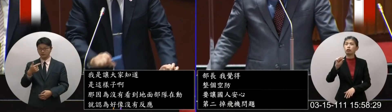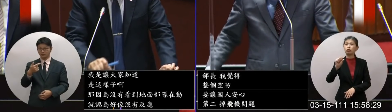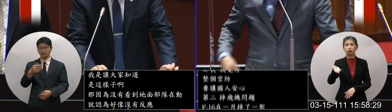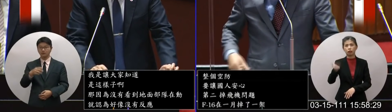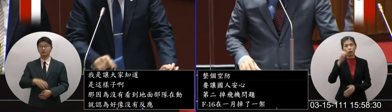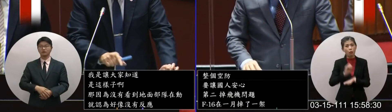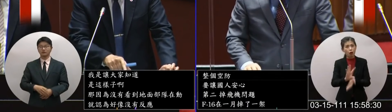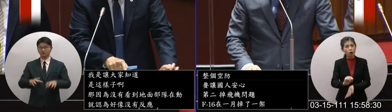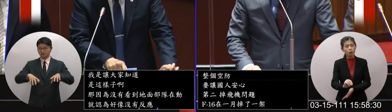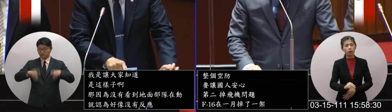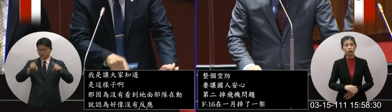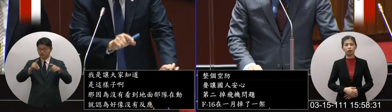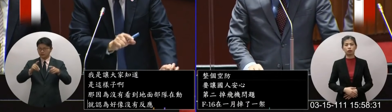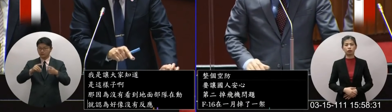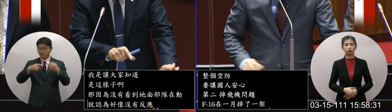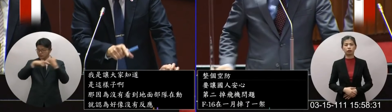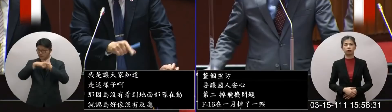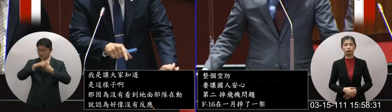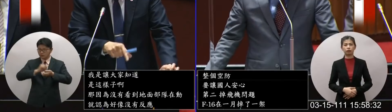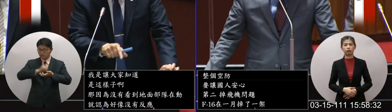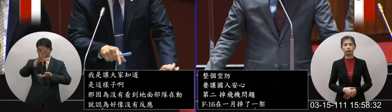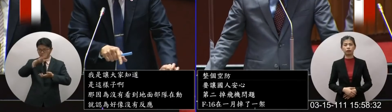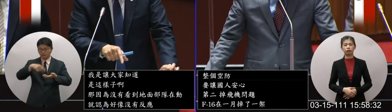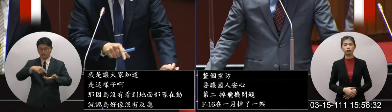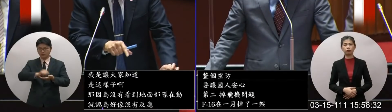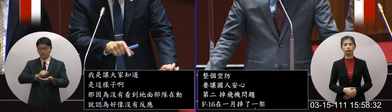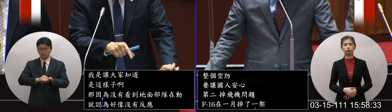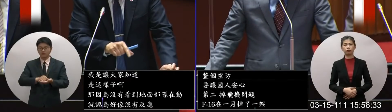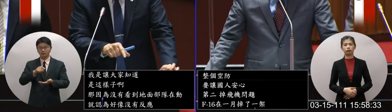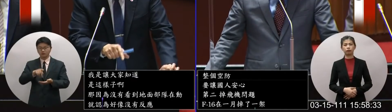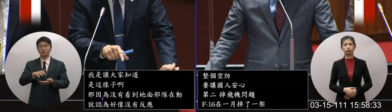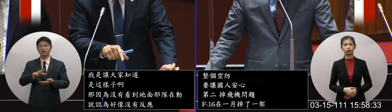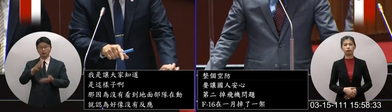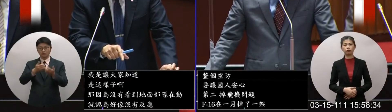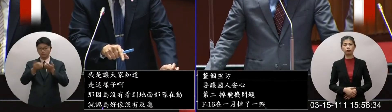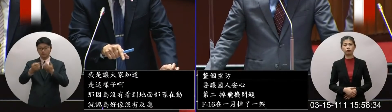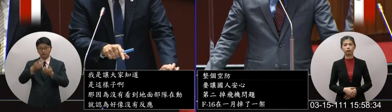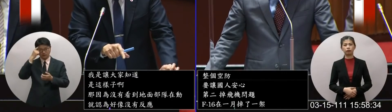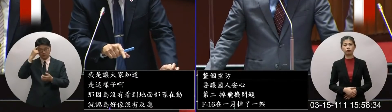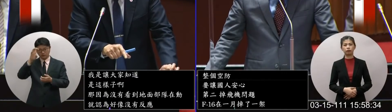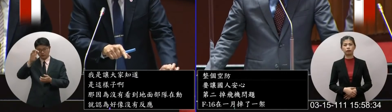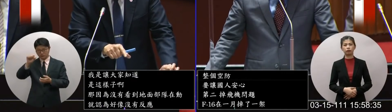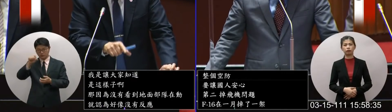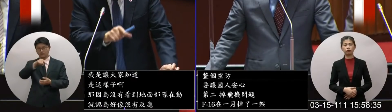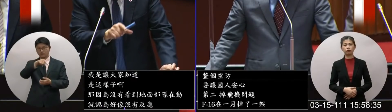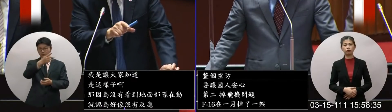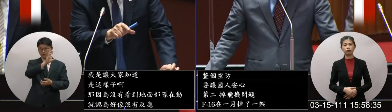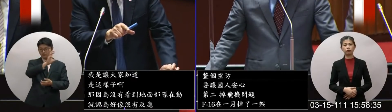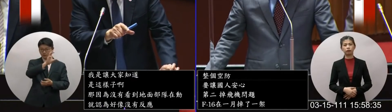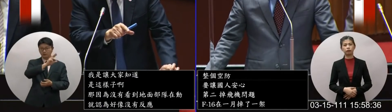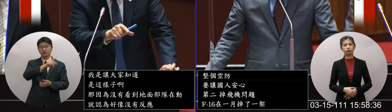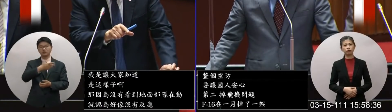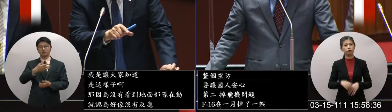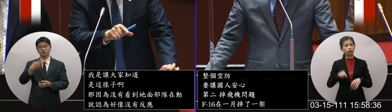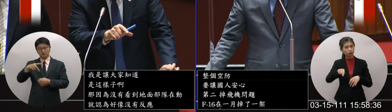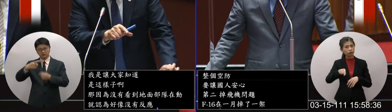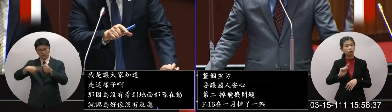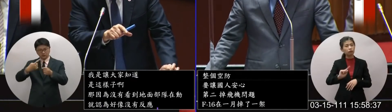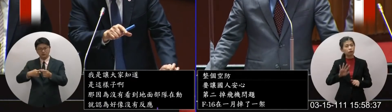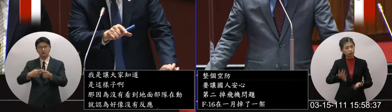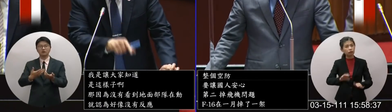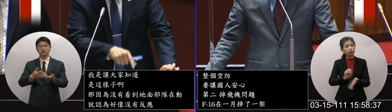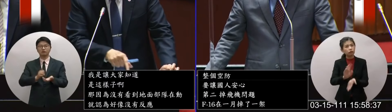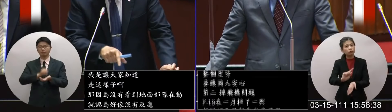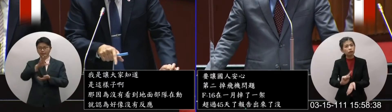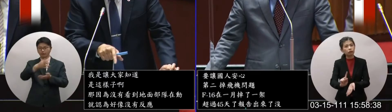步报告有，它的报告是有分45天的、180天的，还有一年的。 那